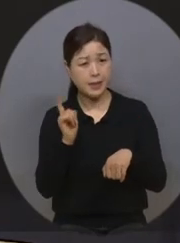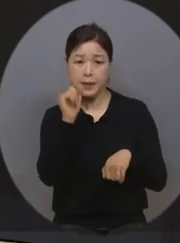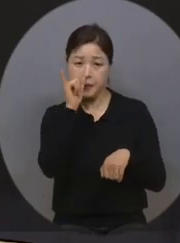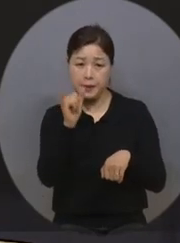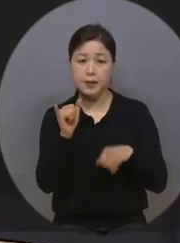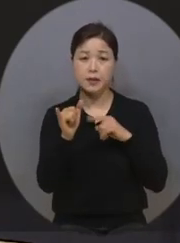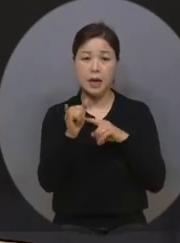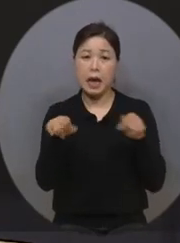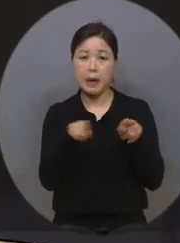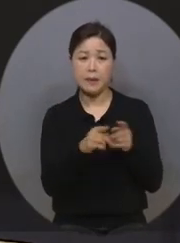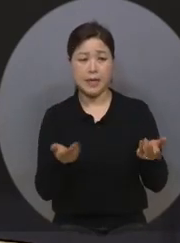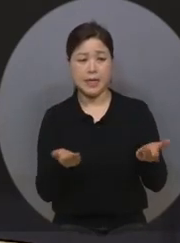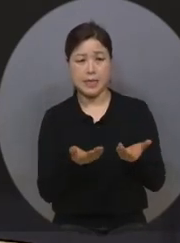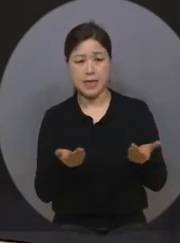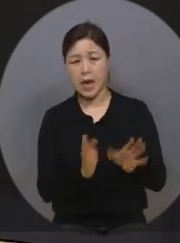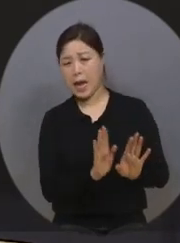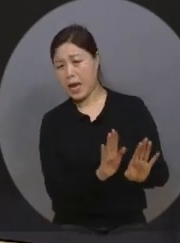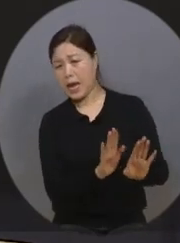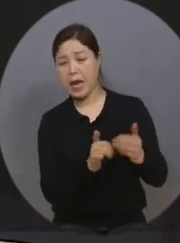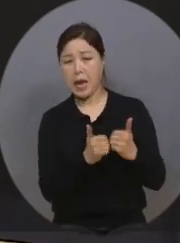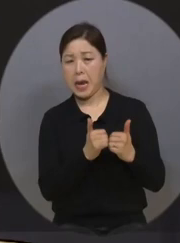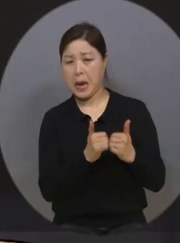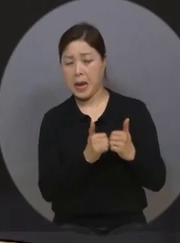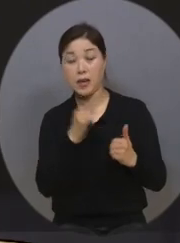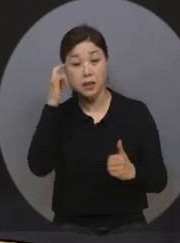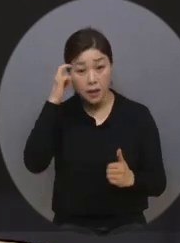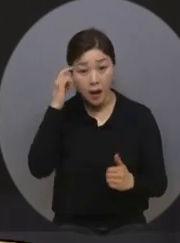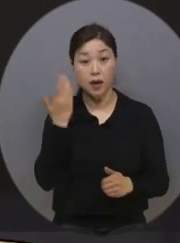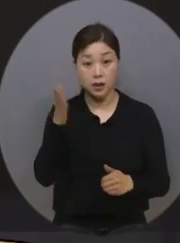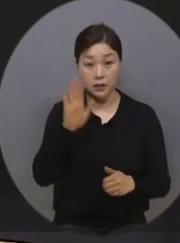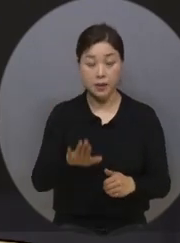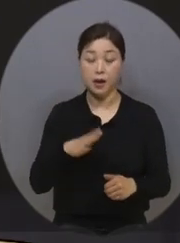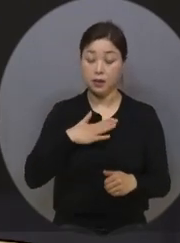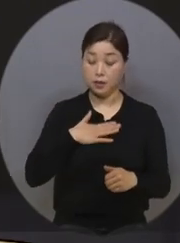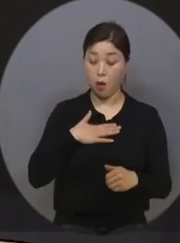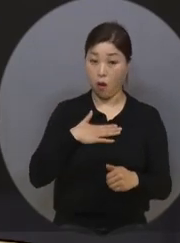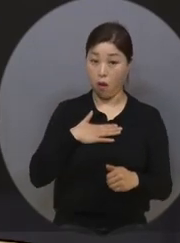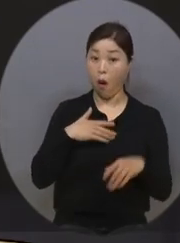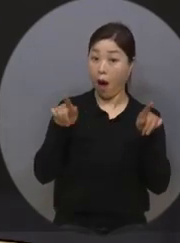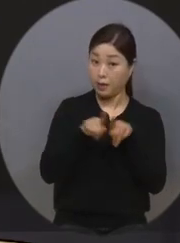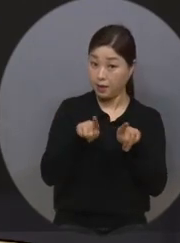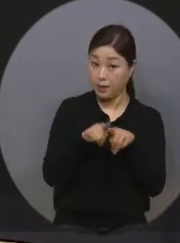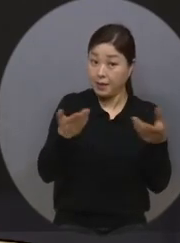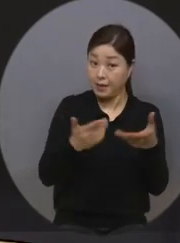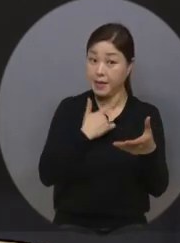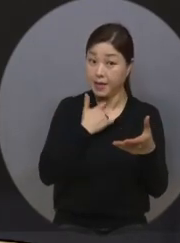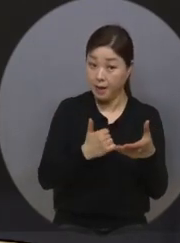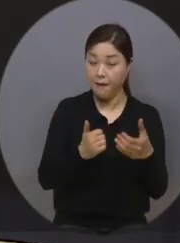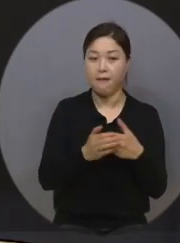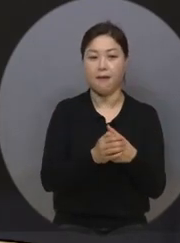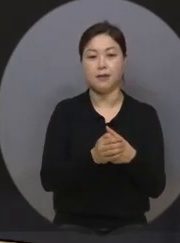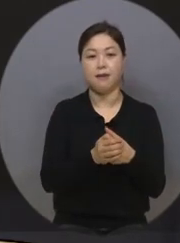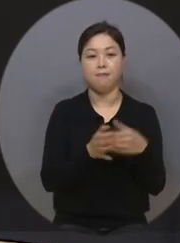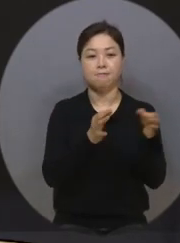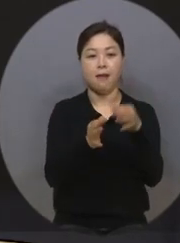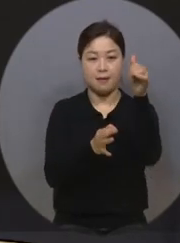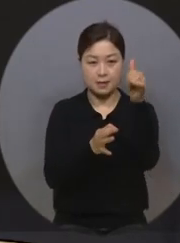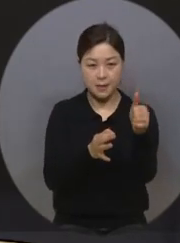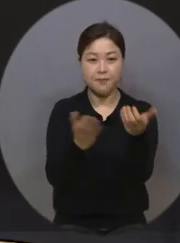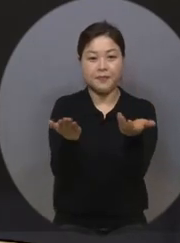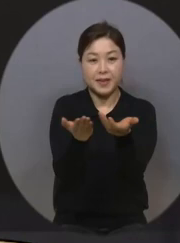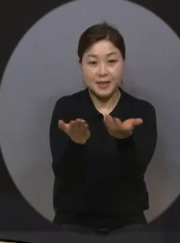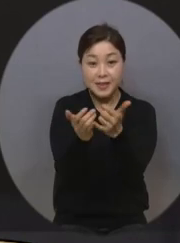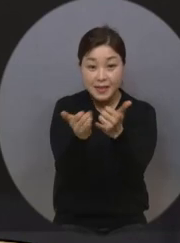함께 일하는 것을 어려워합니다. 하지만 저와 같이 일하는 점장님과 동료들처럼